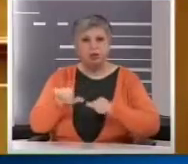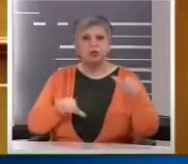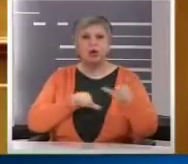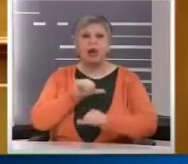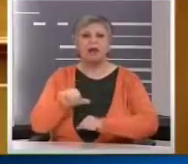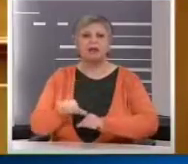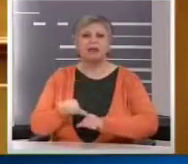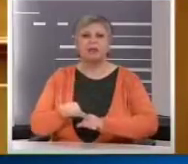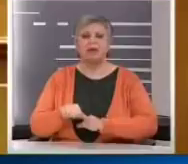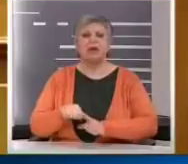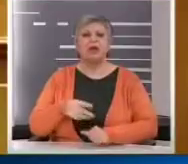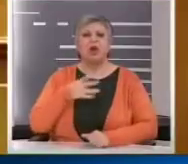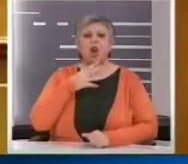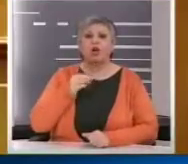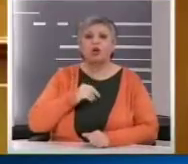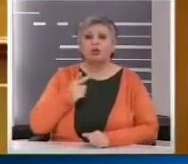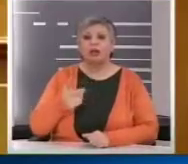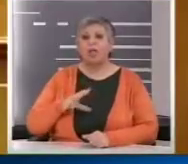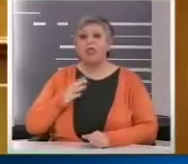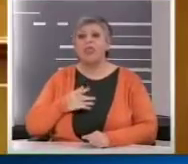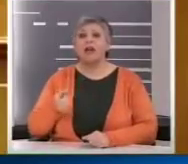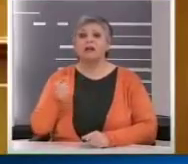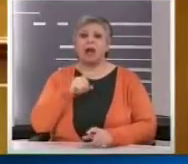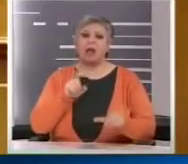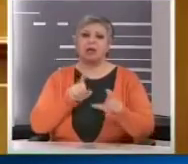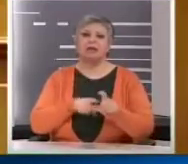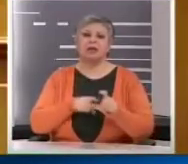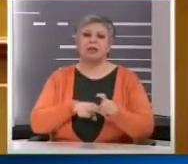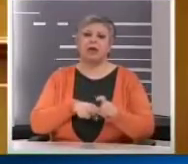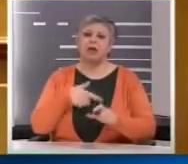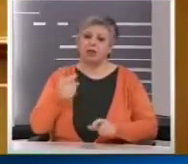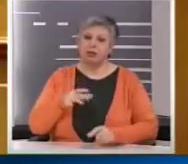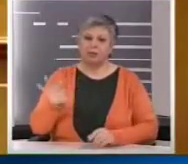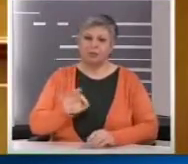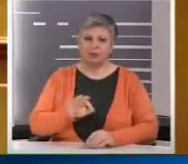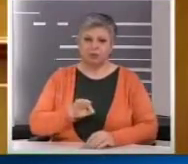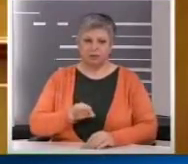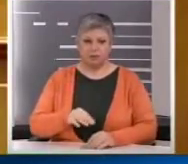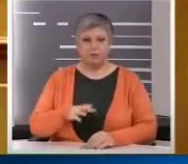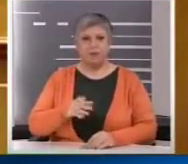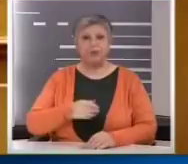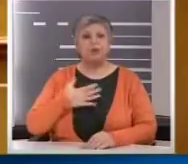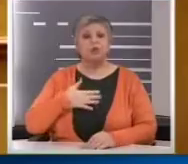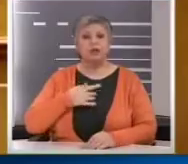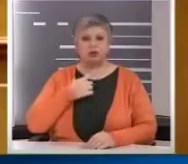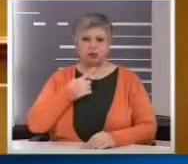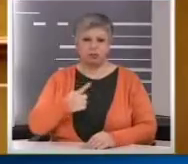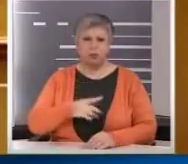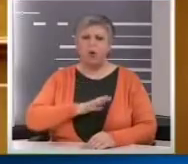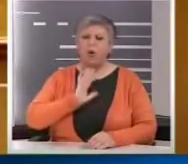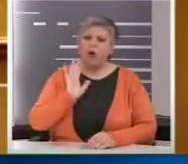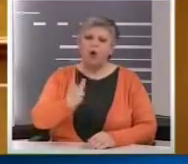Για να μην πει άλλος, και μας κατηγορείτε που τα λέμε όλα αυτά. Λοιπόν, ακούσατε. Όσους πληρωμένους κονδυλοφόρους και αν